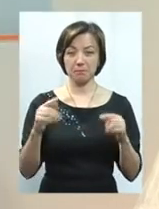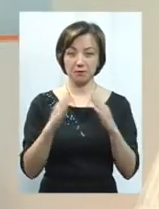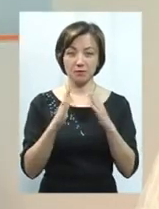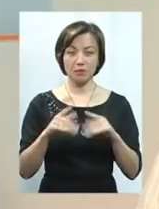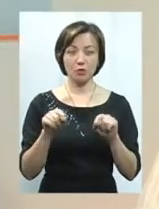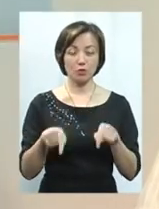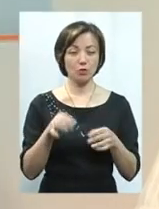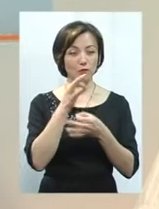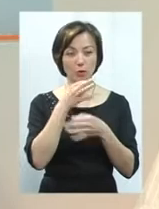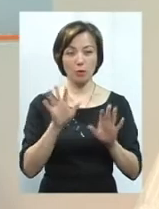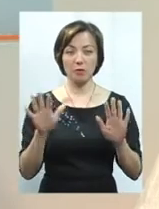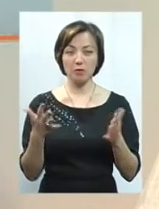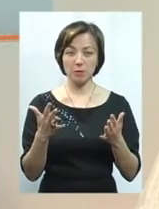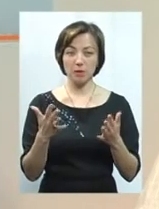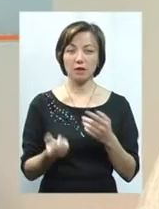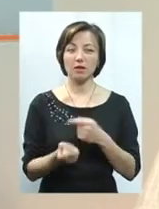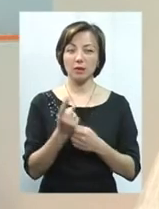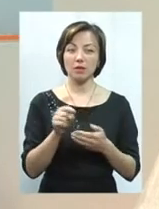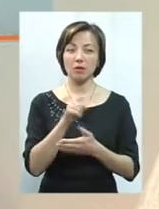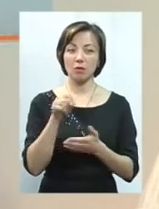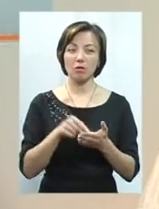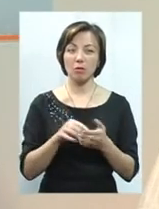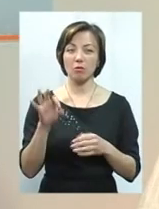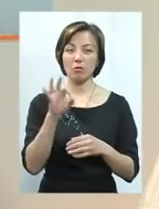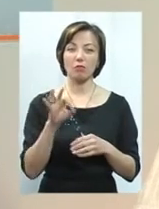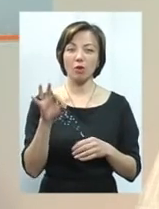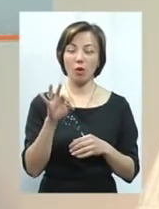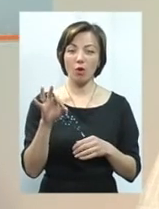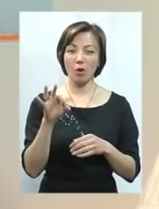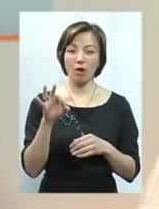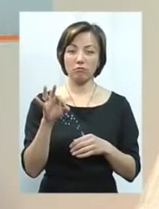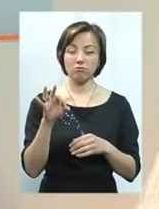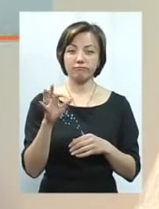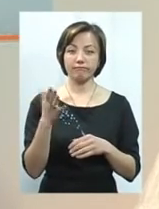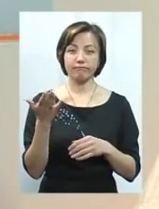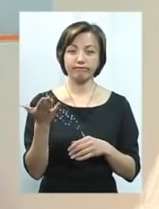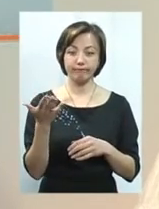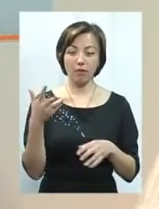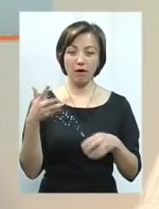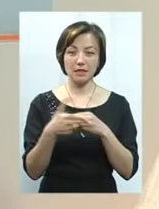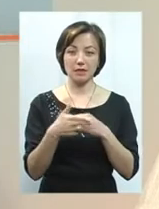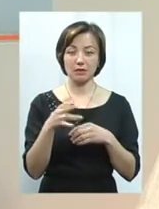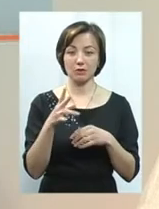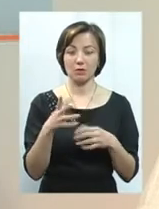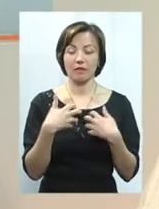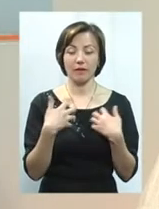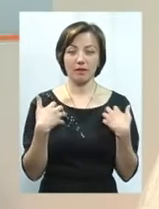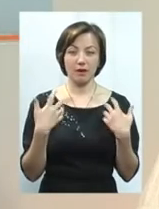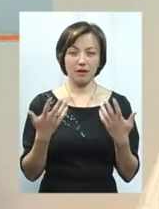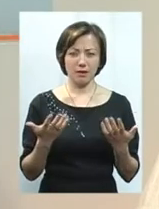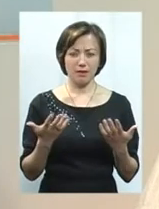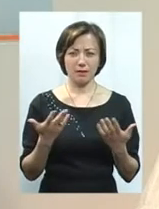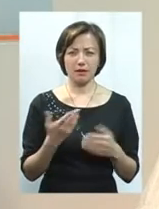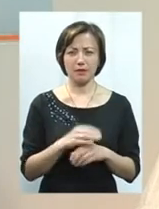будь-якому варіанті стає вже питання про кастрацію тварини. Власне, ну, по-різному люди ставляться до